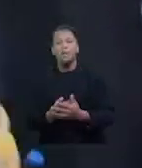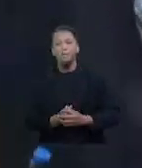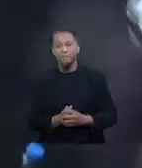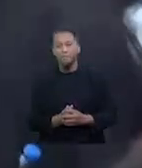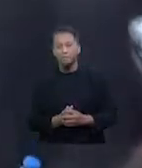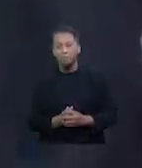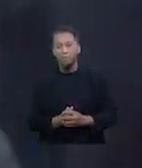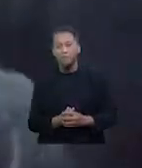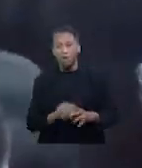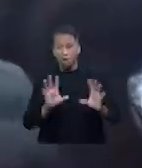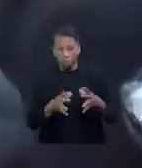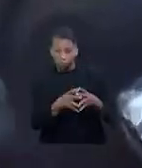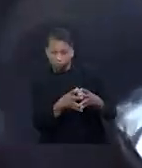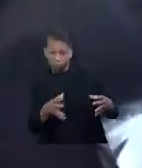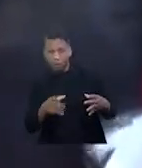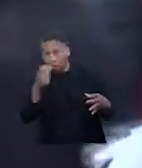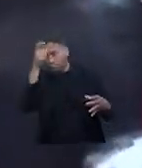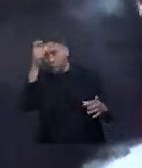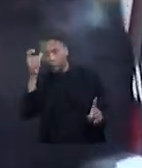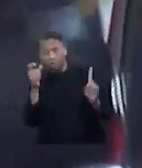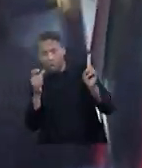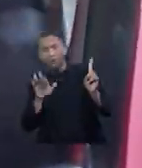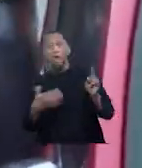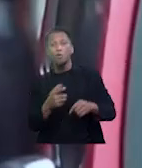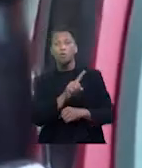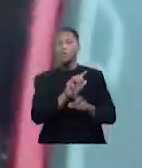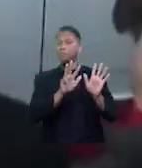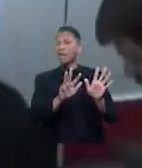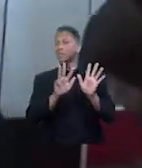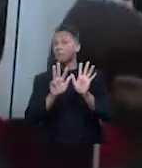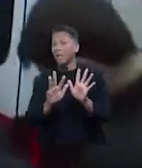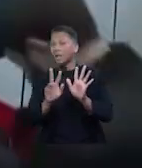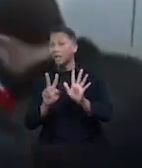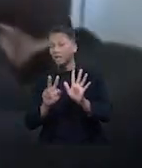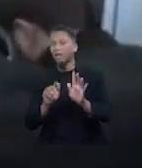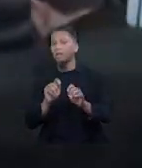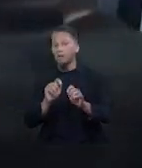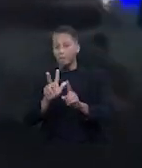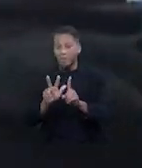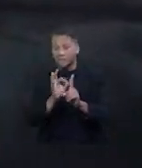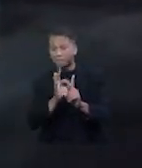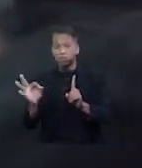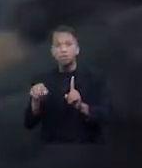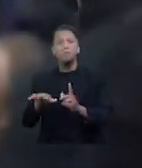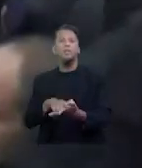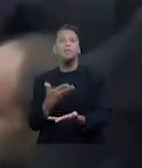melanda Turki bagian utara pada tahun 1999 menyebabkan 18.000 orang tewas.